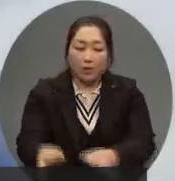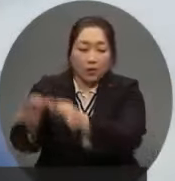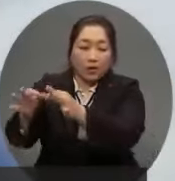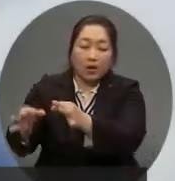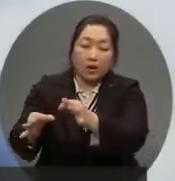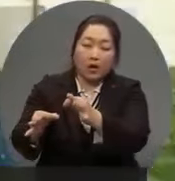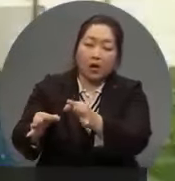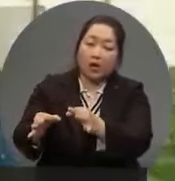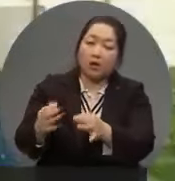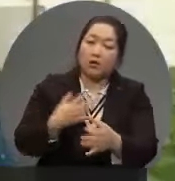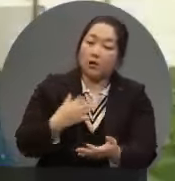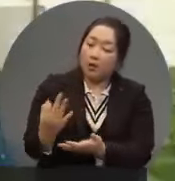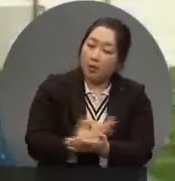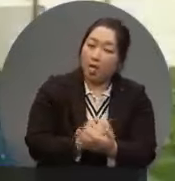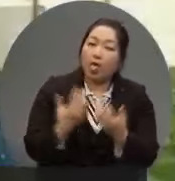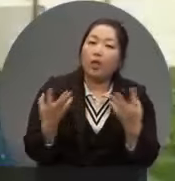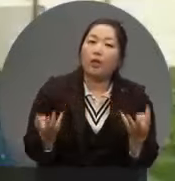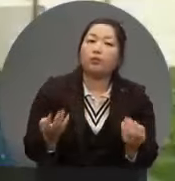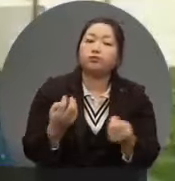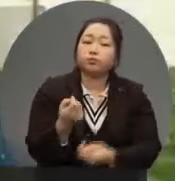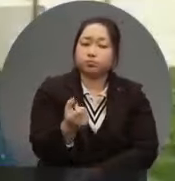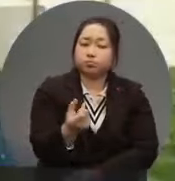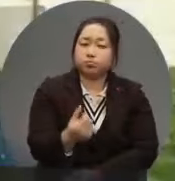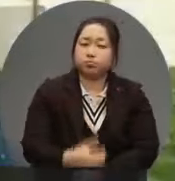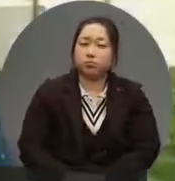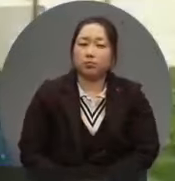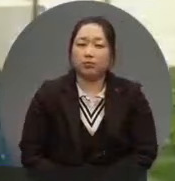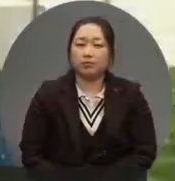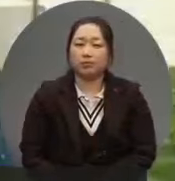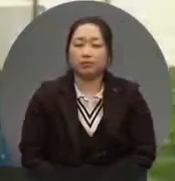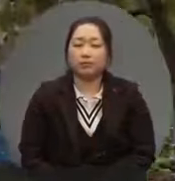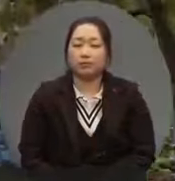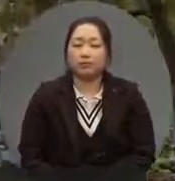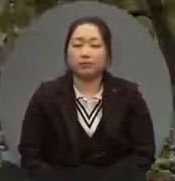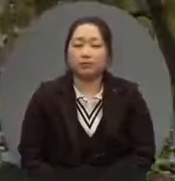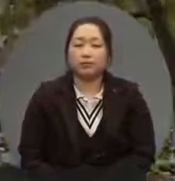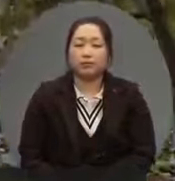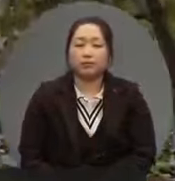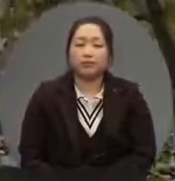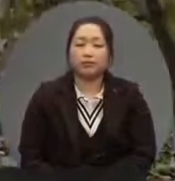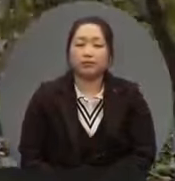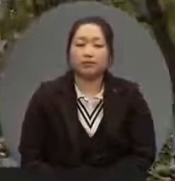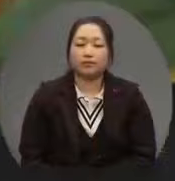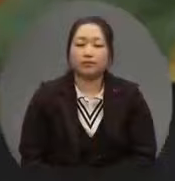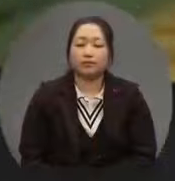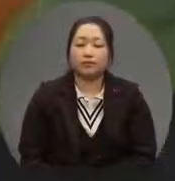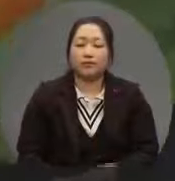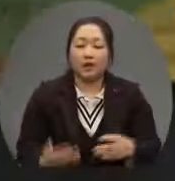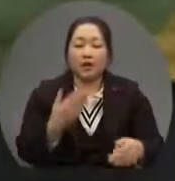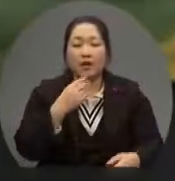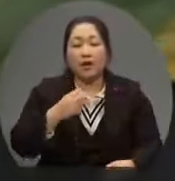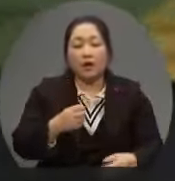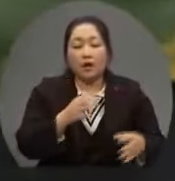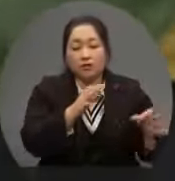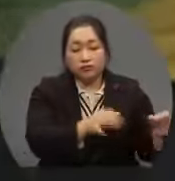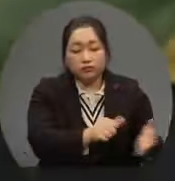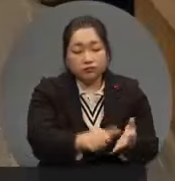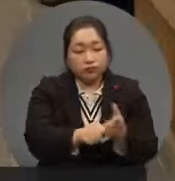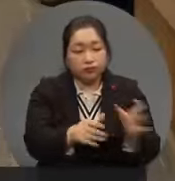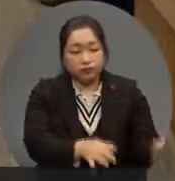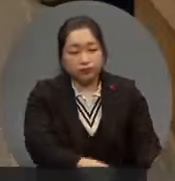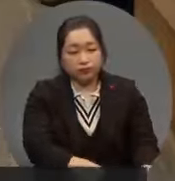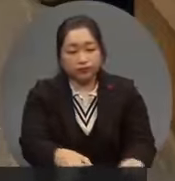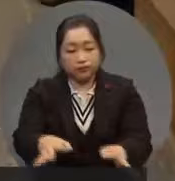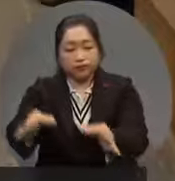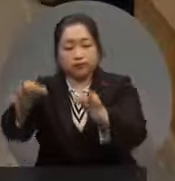하지만 사실상 피부로 와닿는 건 많지 않다고 생각을 해요이 같은 밥상물가 고공행진은 설 명절까지